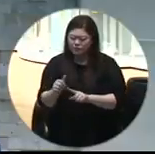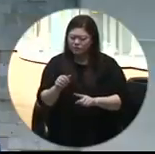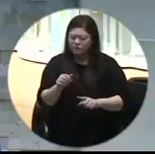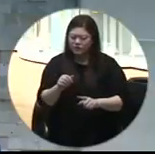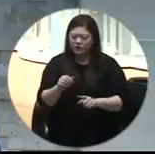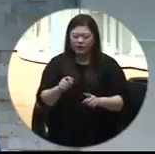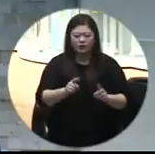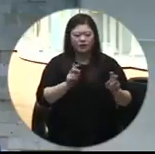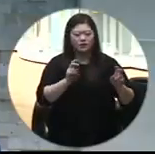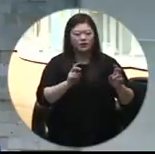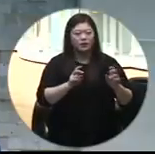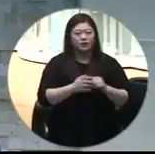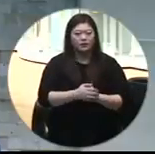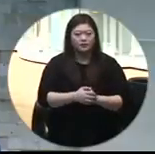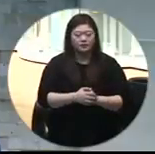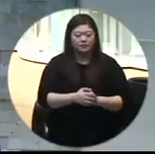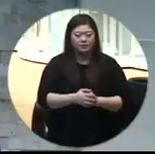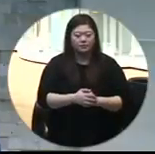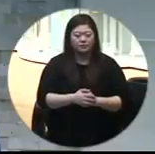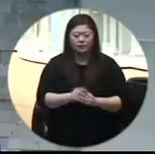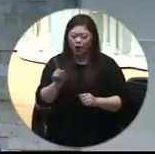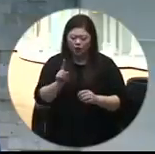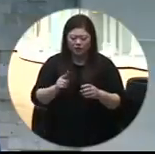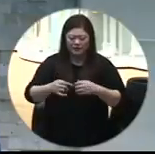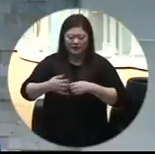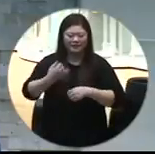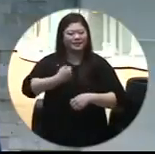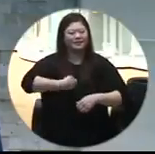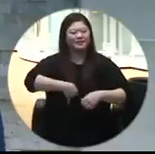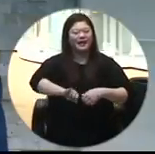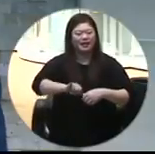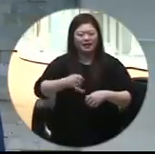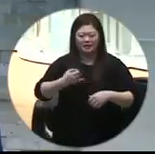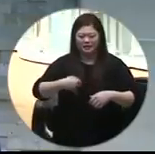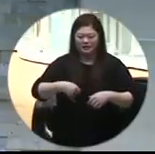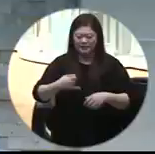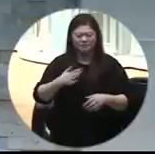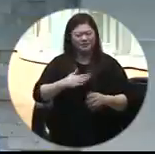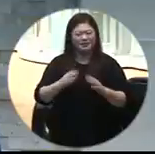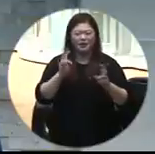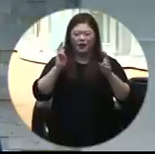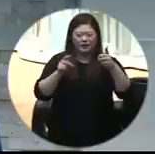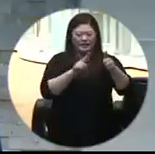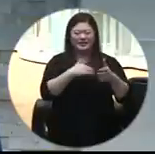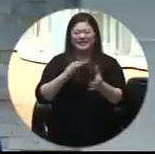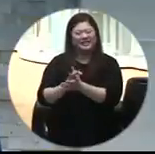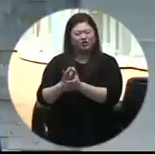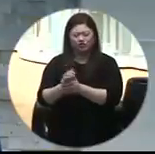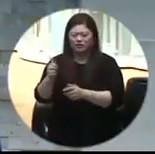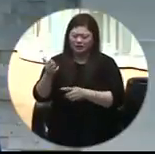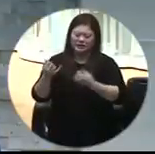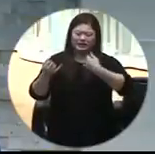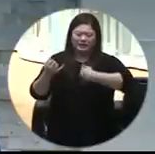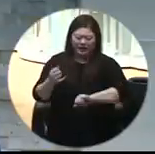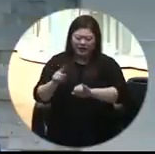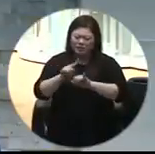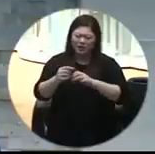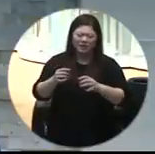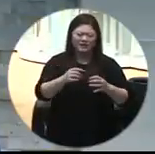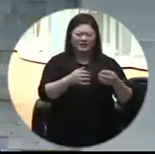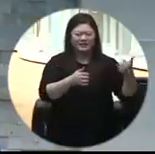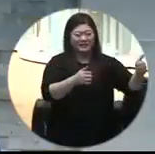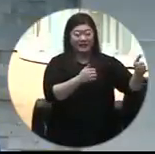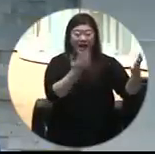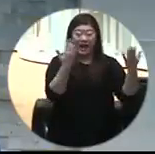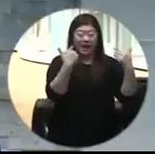오니까, 자기 딸내미가 조그만 초등학교 딸인데, 남자 동네 아이에게 놀이터 놀다가 두드려 맞아가 찢어져 왔어. 그게